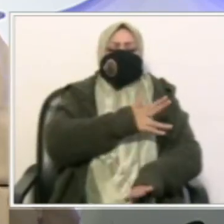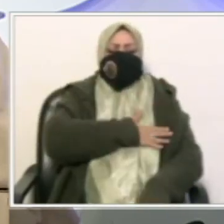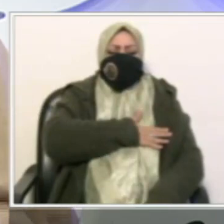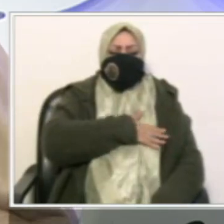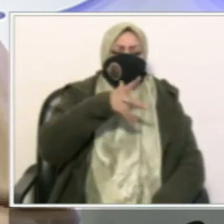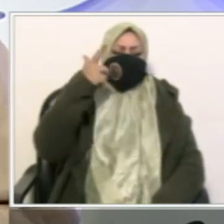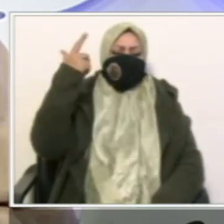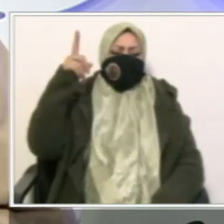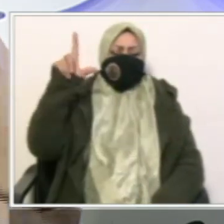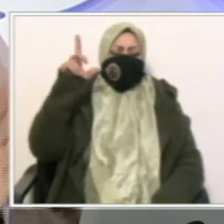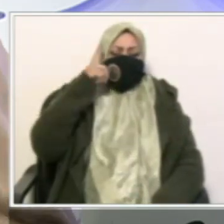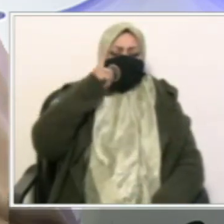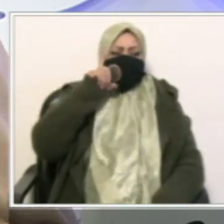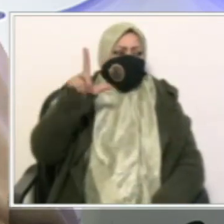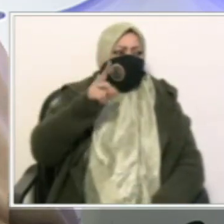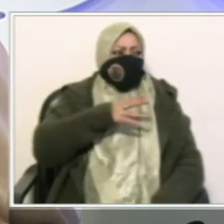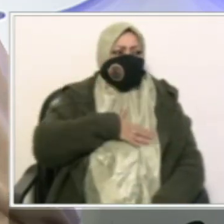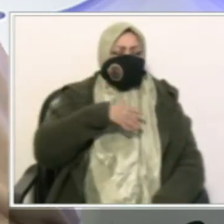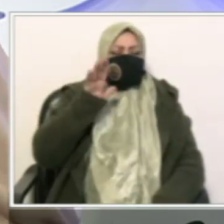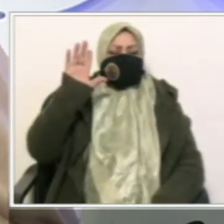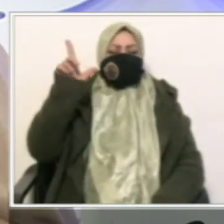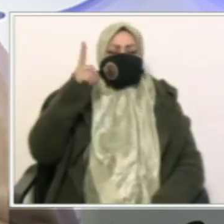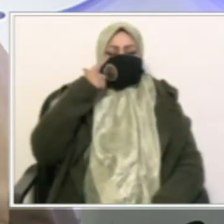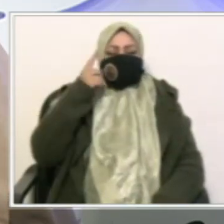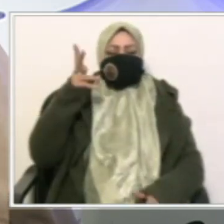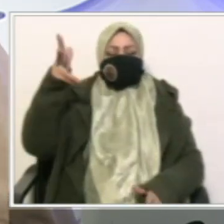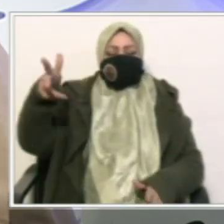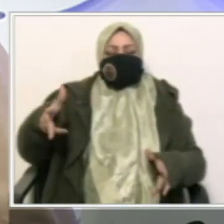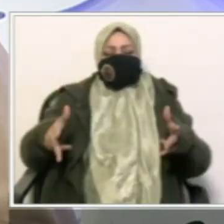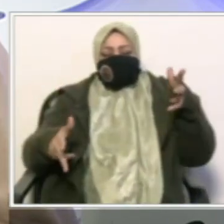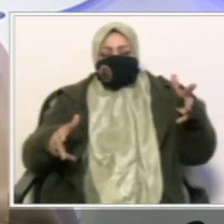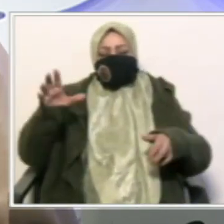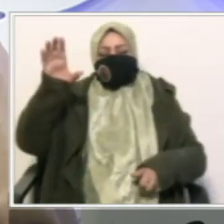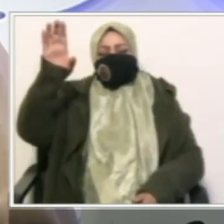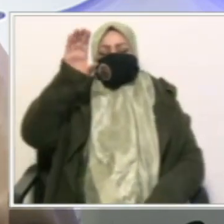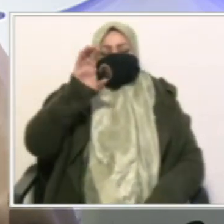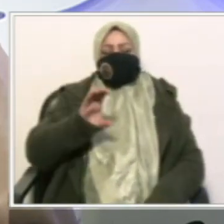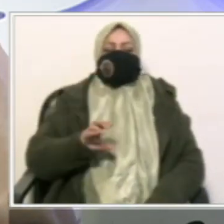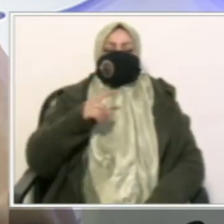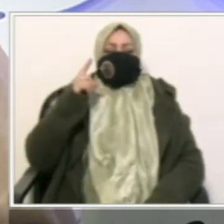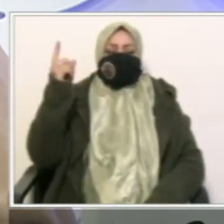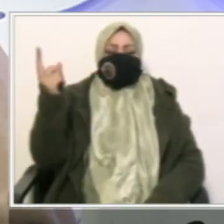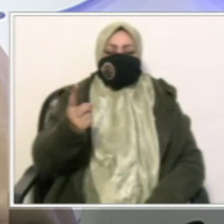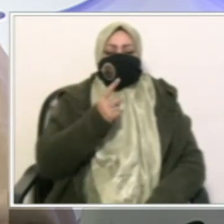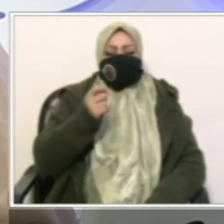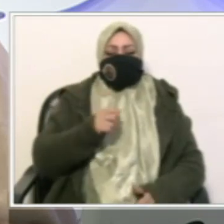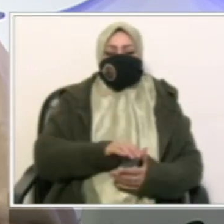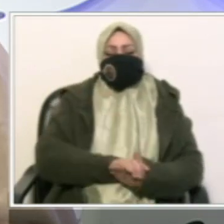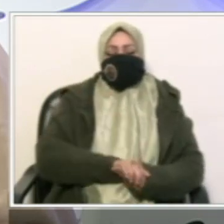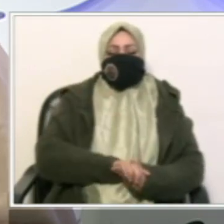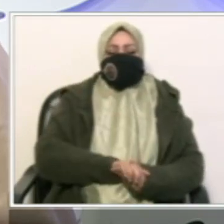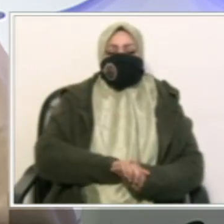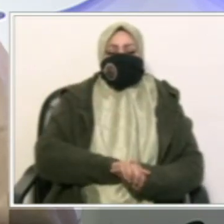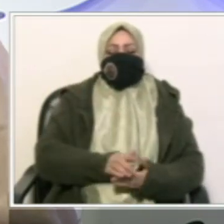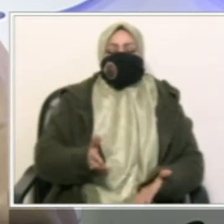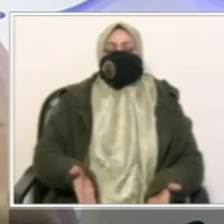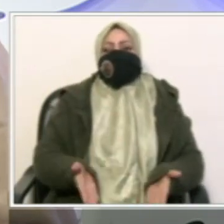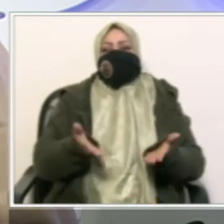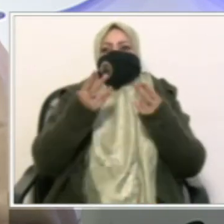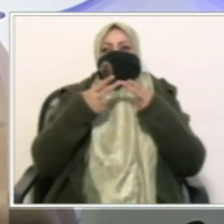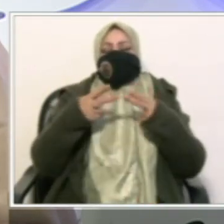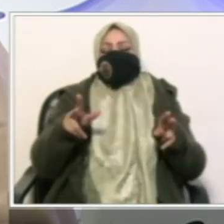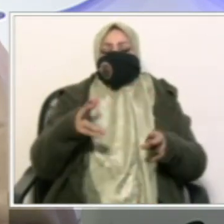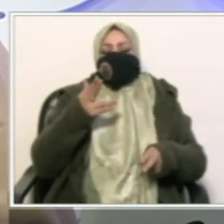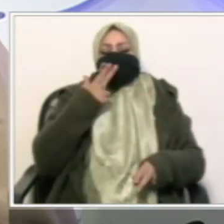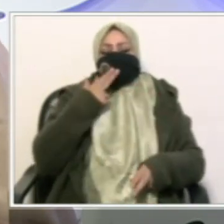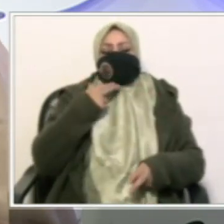والغرب، وخنتم الجنوب، وخنتم كل بقاع البلاد. نسأل الله السلامة والعافية مما وقعتم فيه، ومن